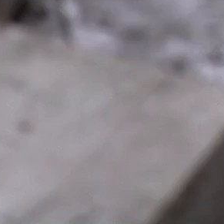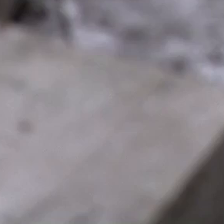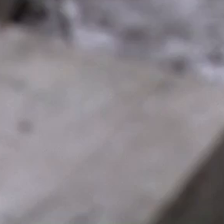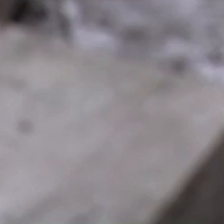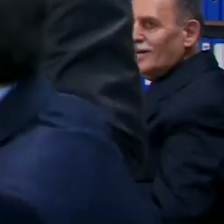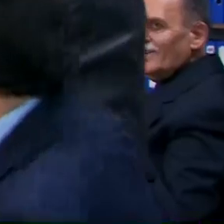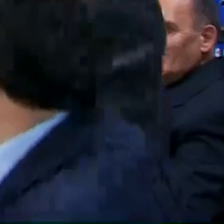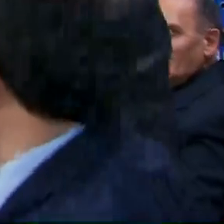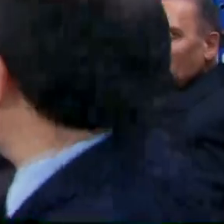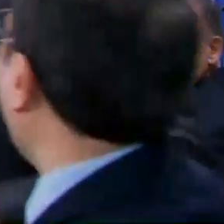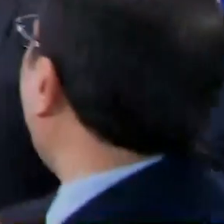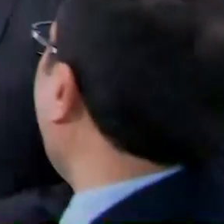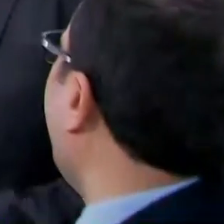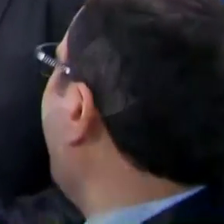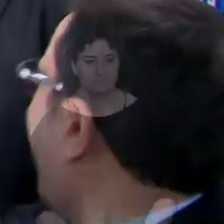soyacağına ihtimal vermiyor.